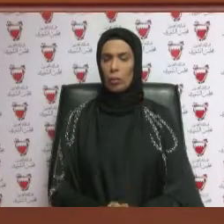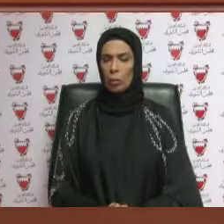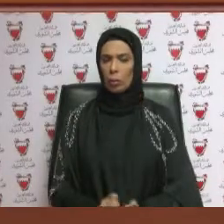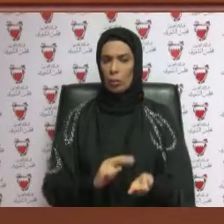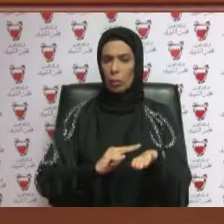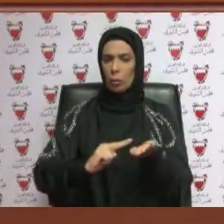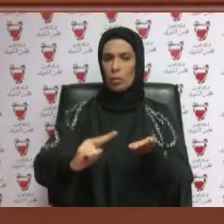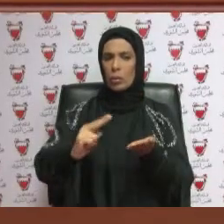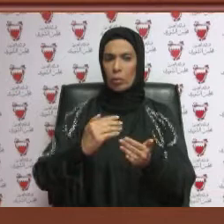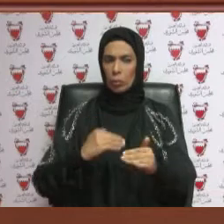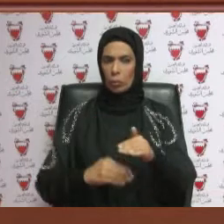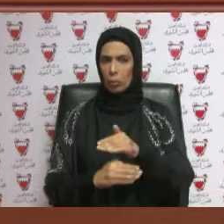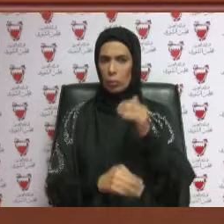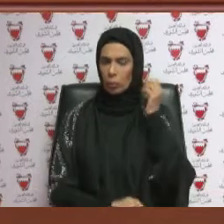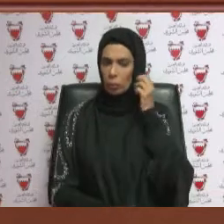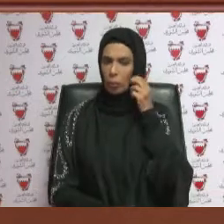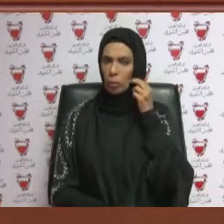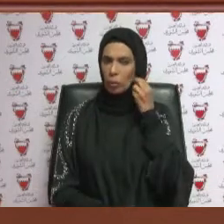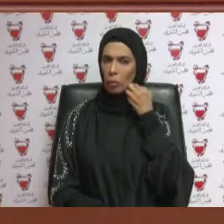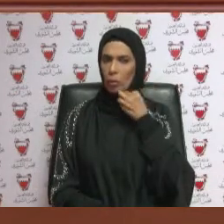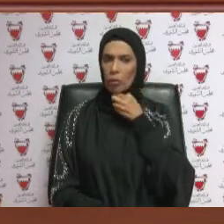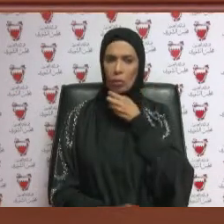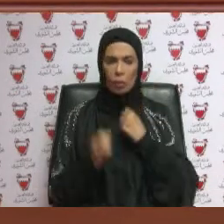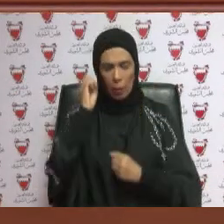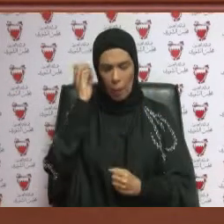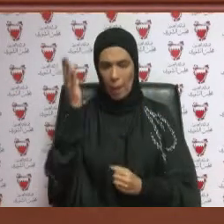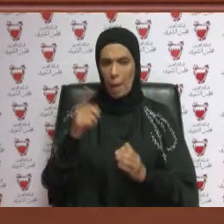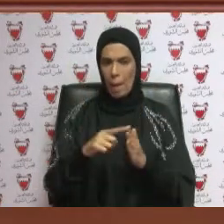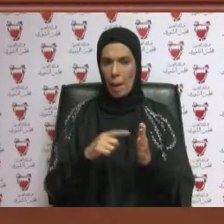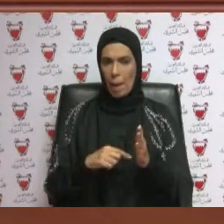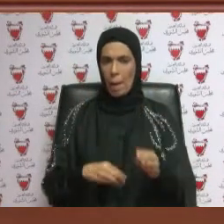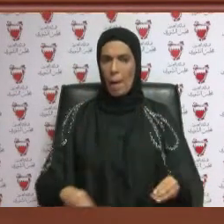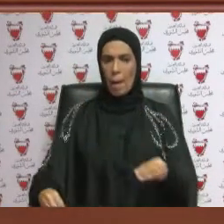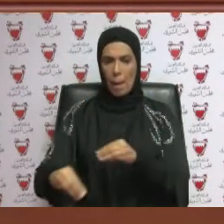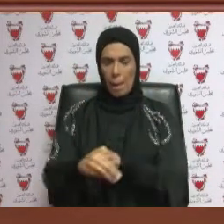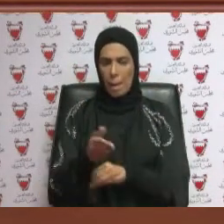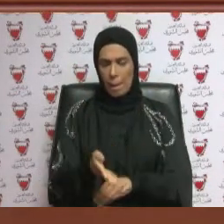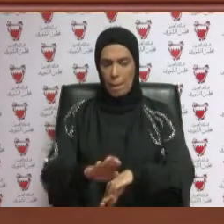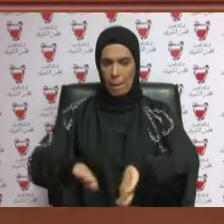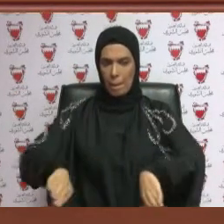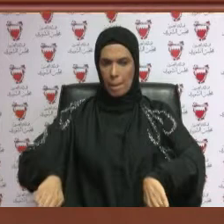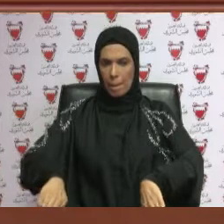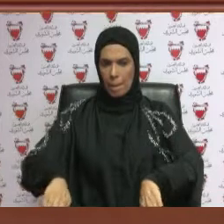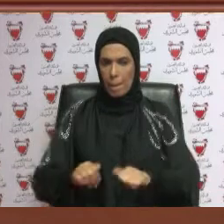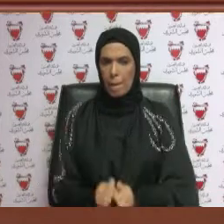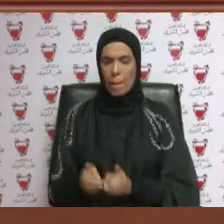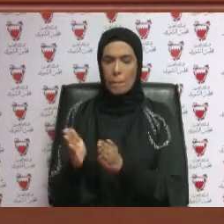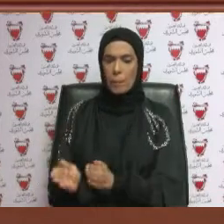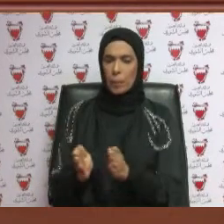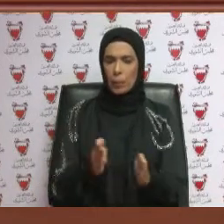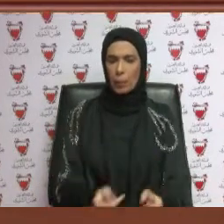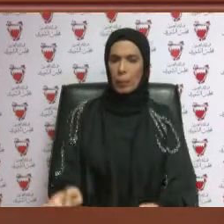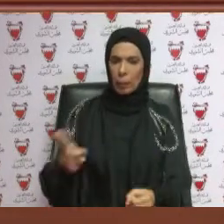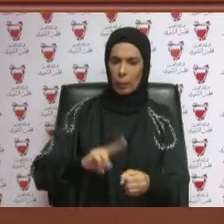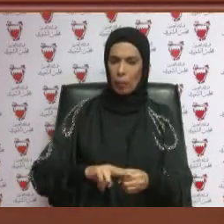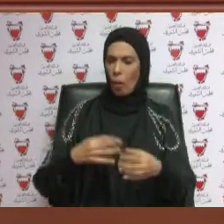الرسائل الداخلية: الاقتراح بقانون بتعديل بعض أحكام قانون إعادة التنظيم